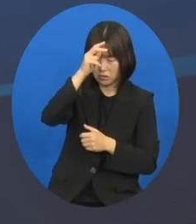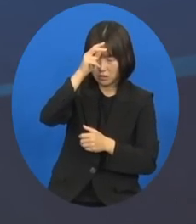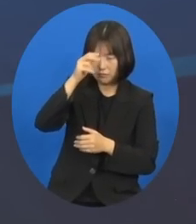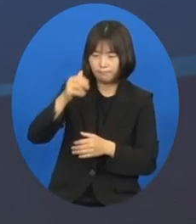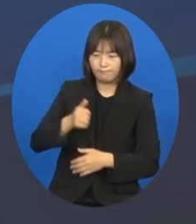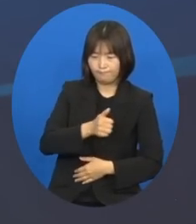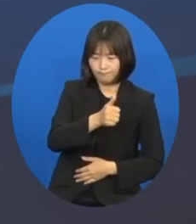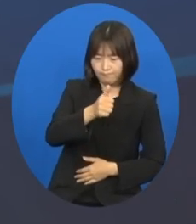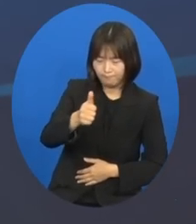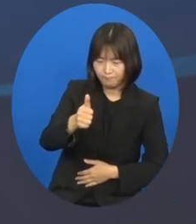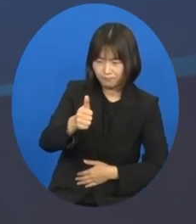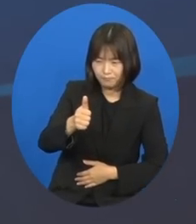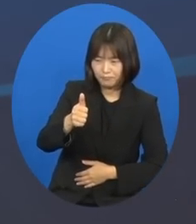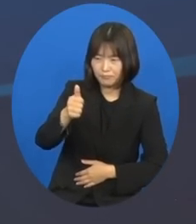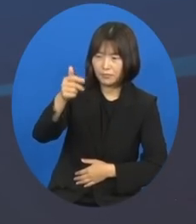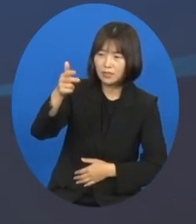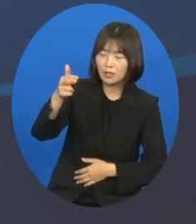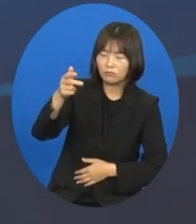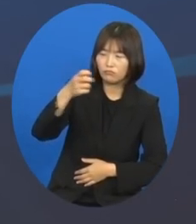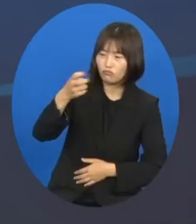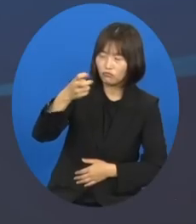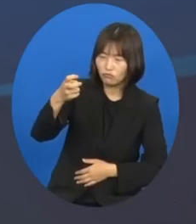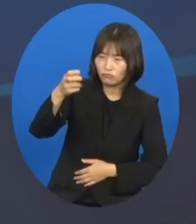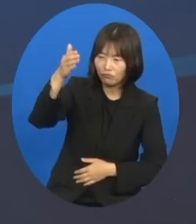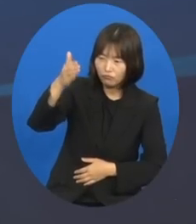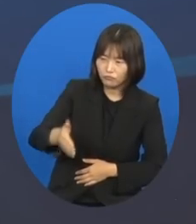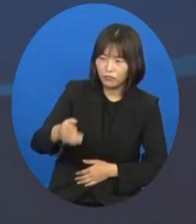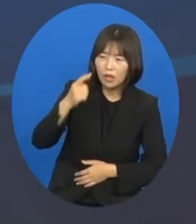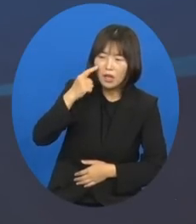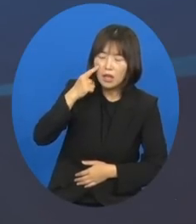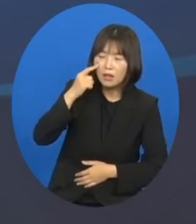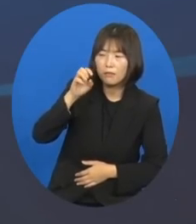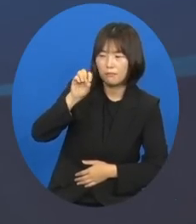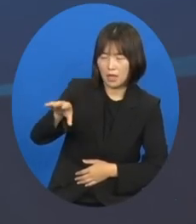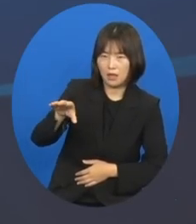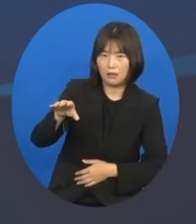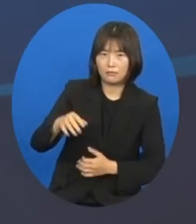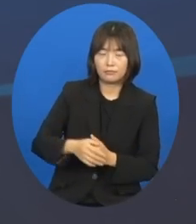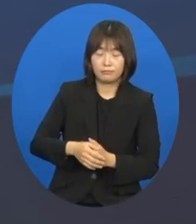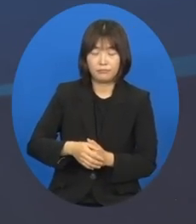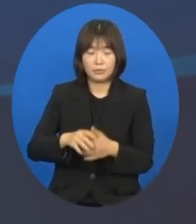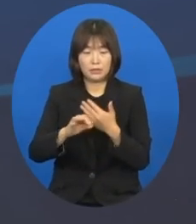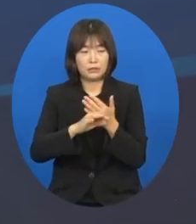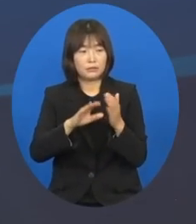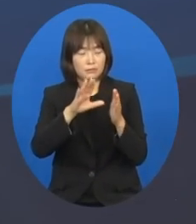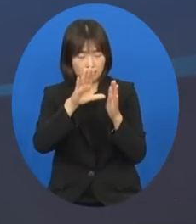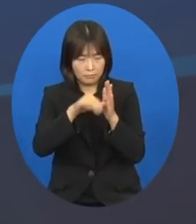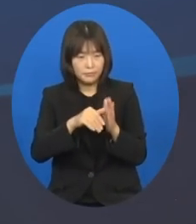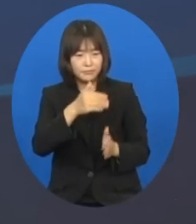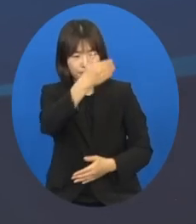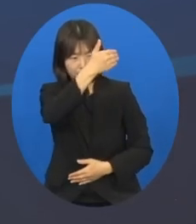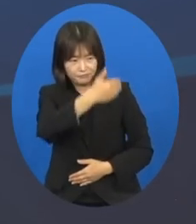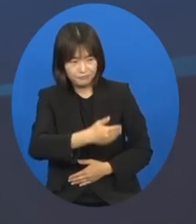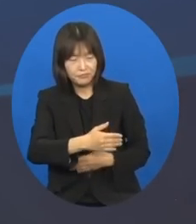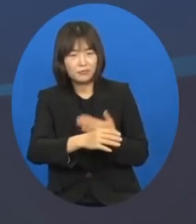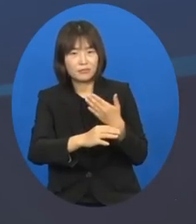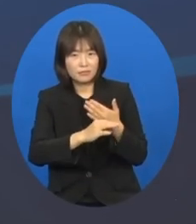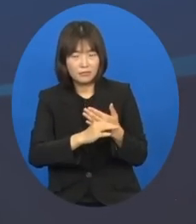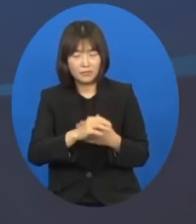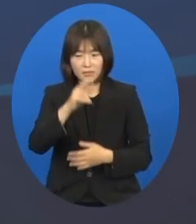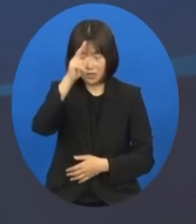두드리면서 창문을 내리라 그럽니다 그러면 이렇게 창문을 내려고 그러면 이제 경찰이